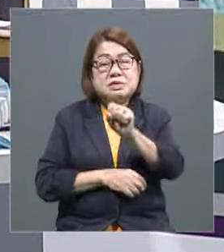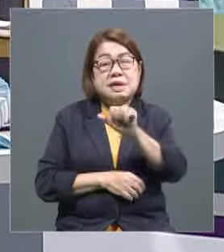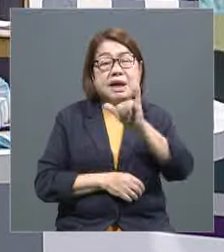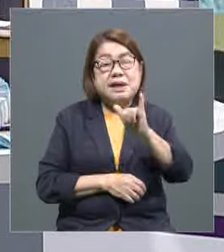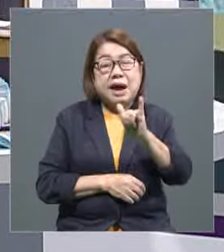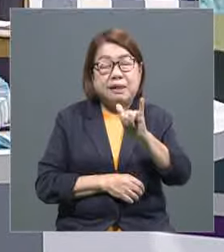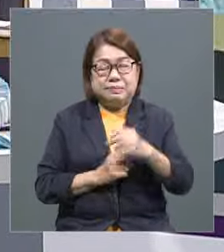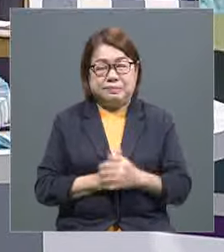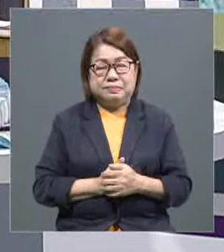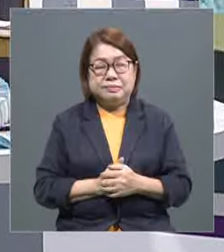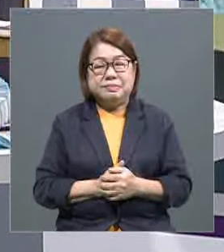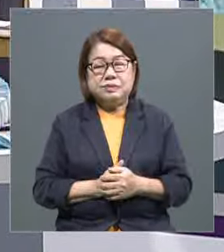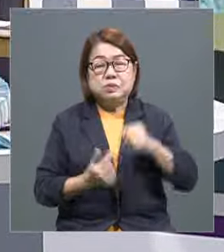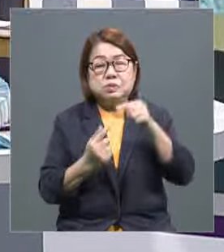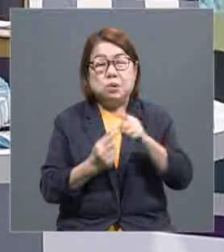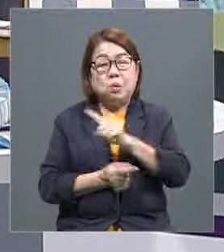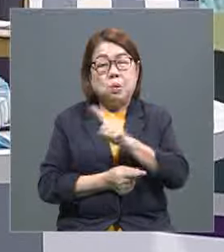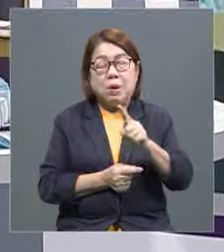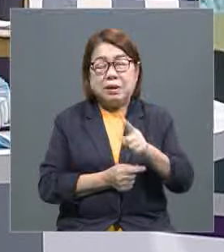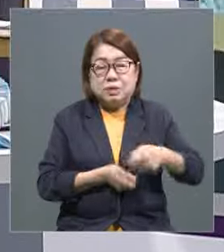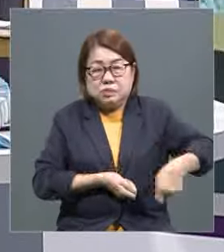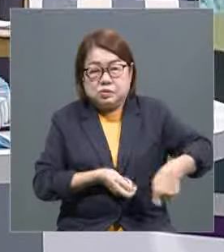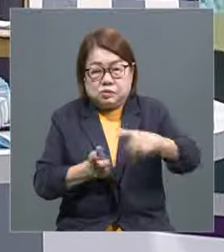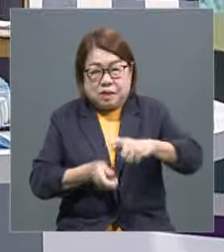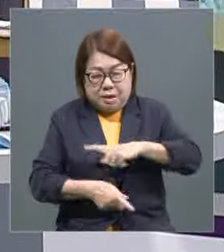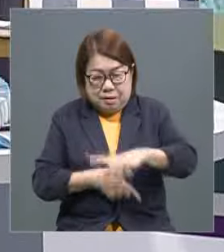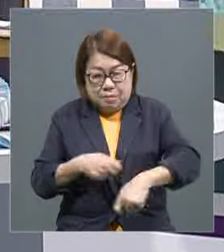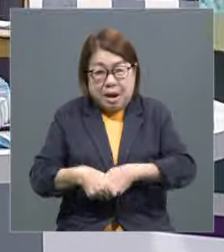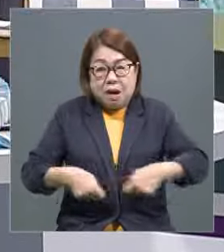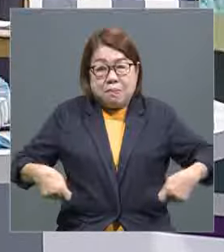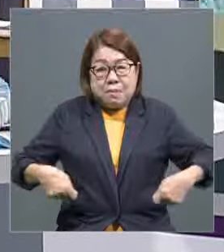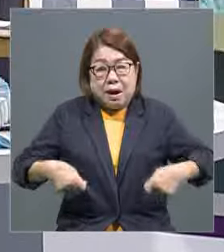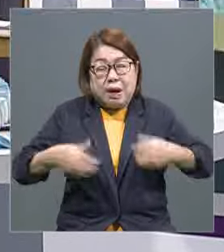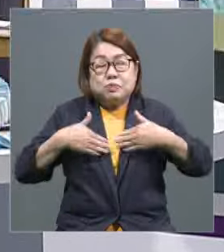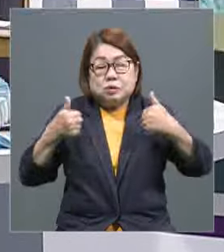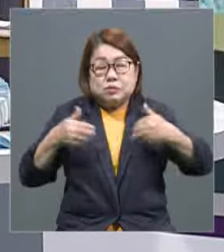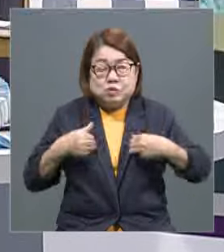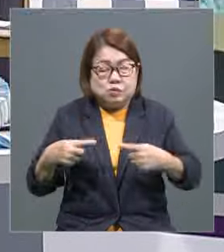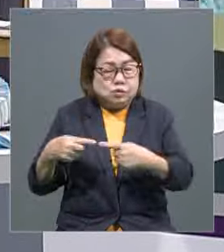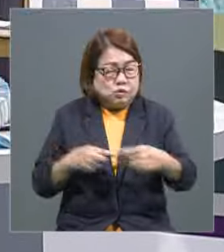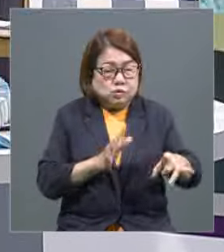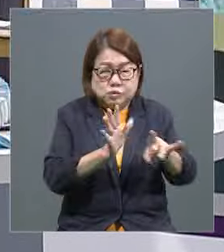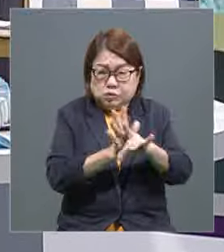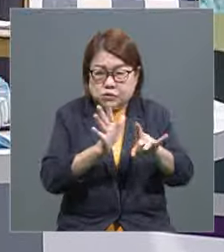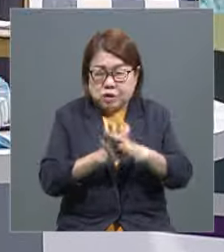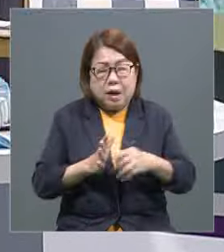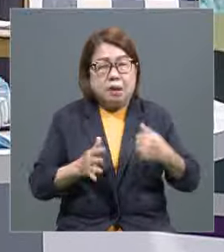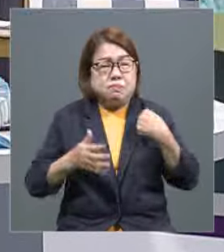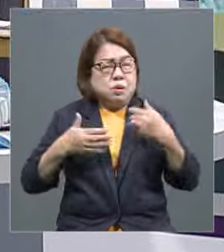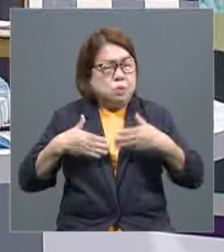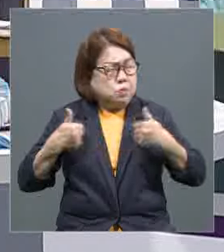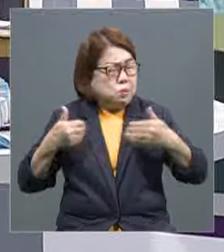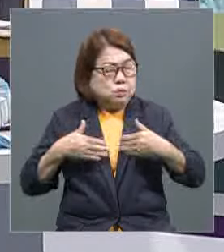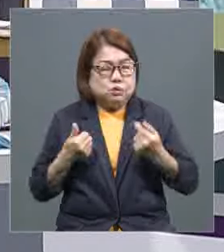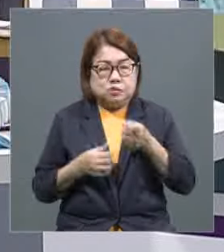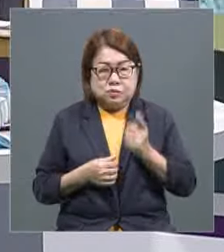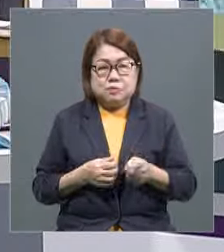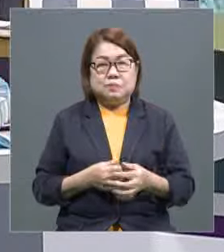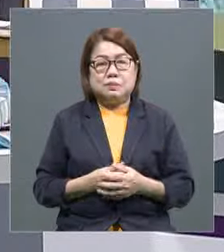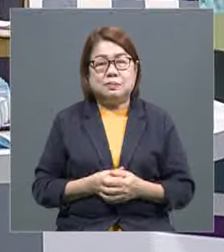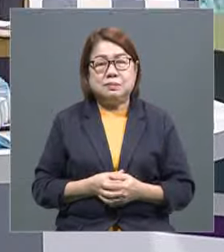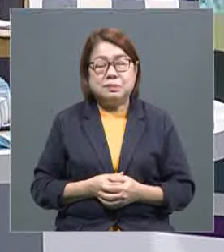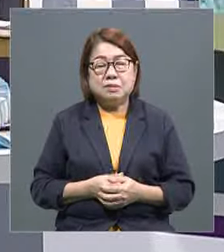าจัดงานชื่อว่าสงกรานต์สยามผ้าขาวม้าอยู่เย็นเป็นสนุกจนถึงวันสุดท้ายนี่ก็โอ้โหสนุกสนานม่วนซื่นกันจริงๆนะครับ